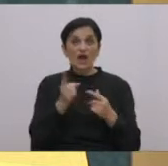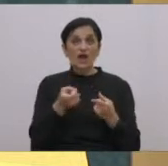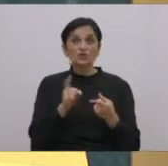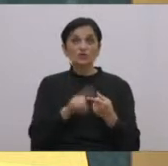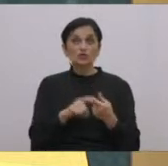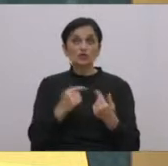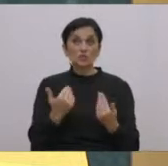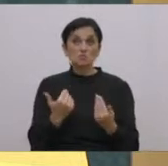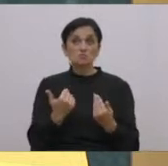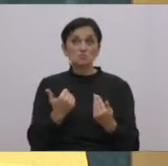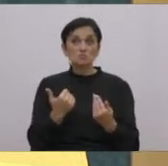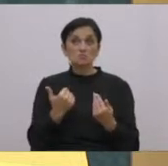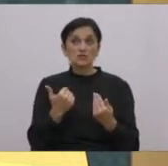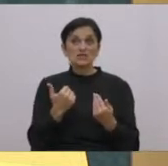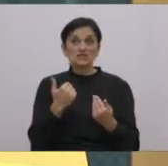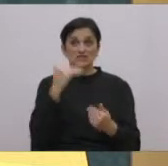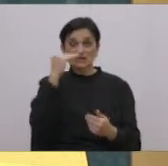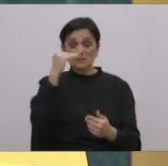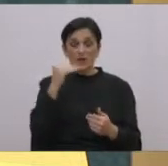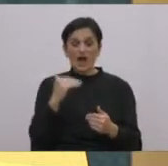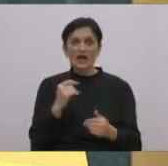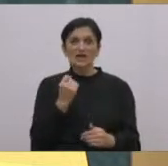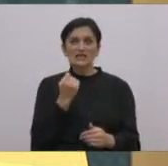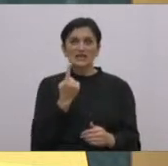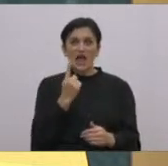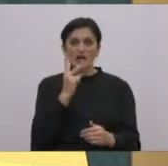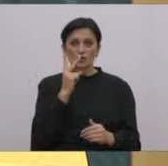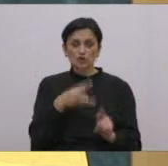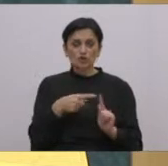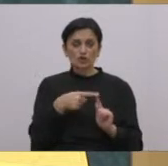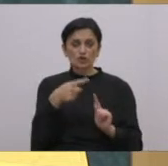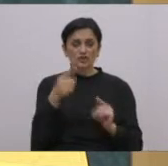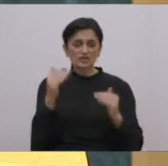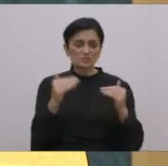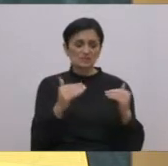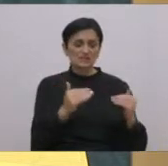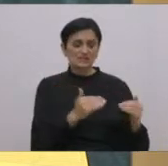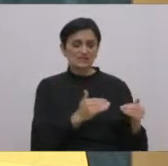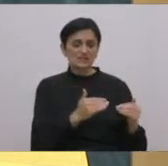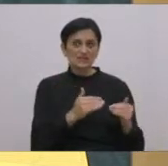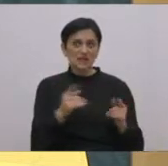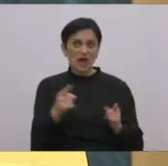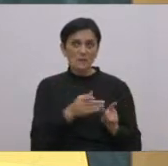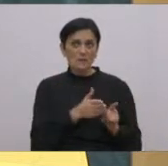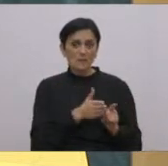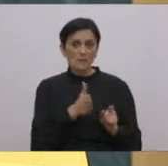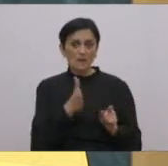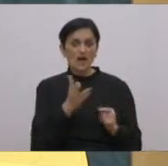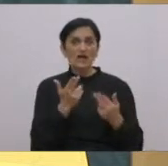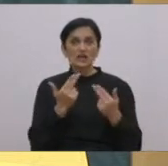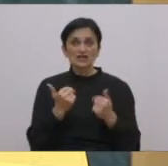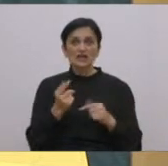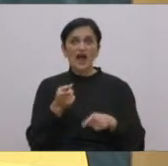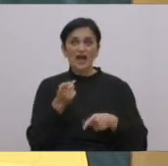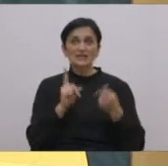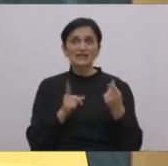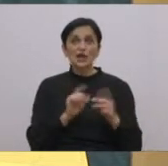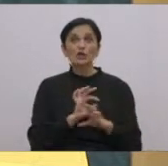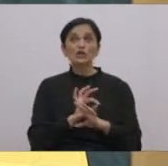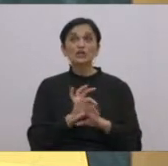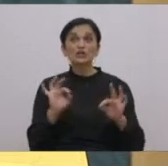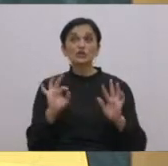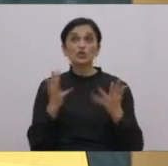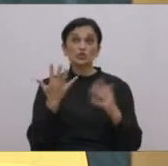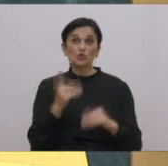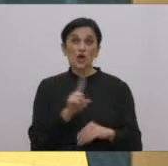mis, acet cuat, parametre, stertmeti, kilometri, Țiri de bamanzili, da, realurat, idealul și altceva și